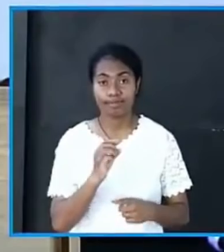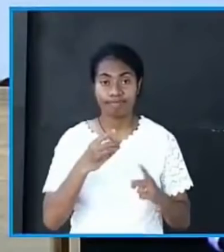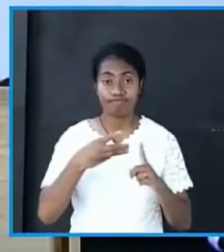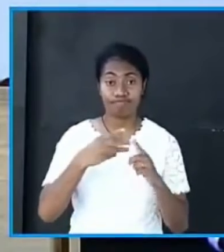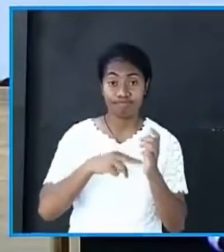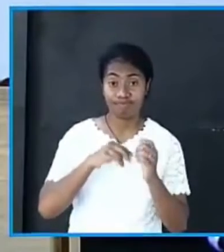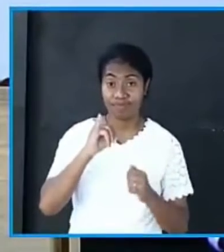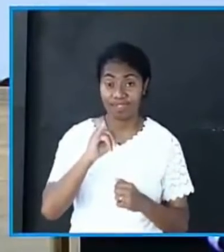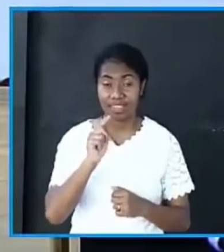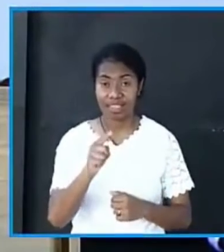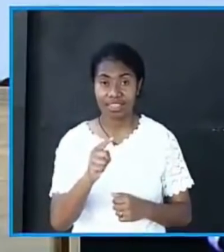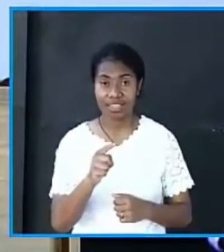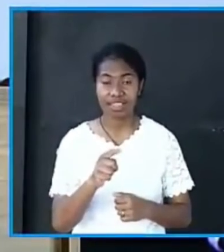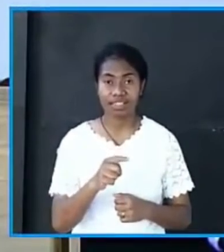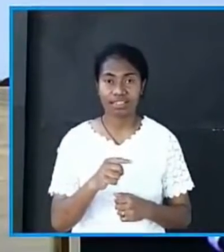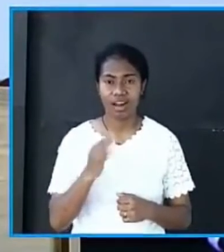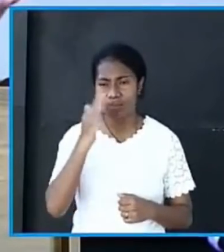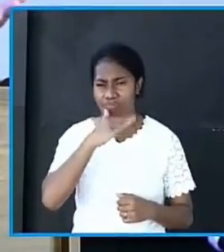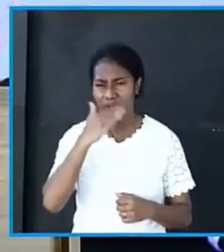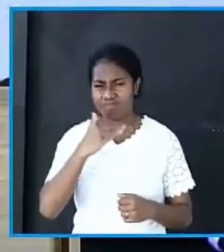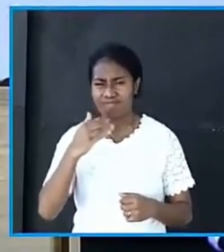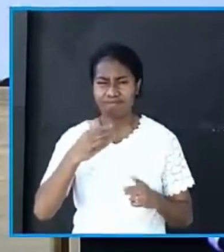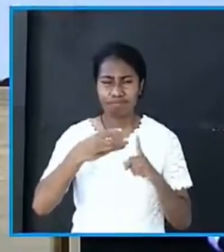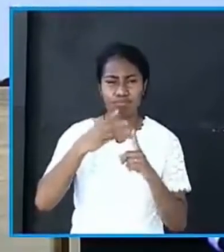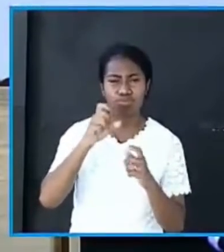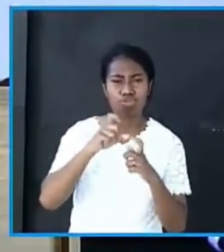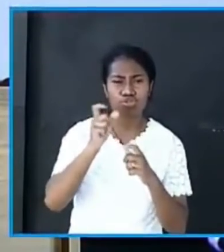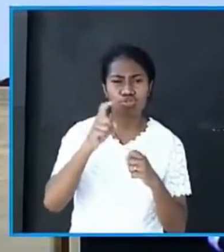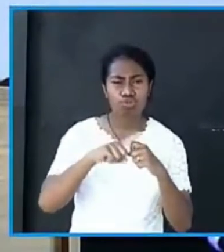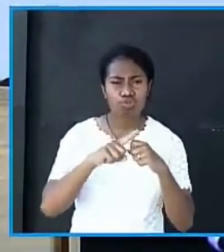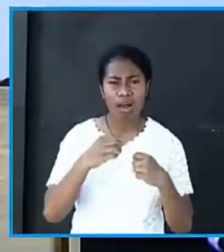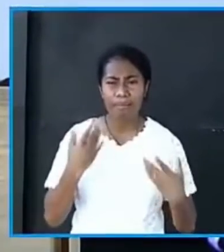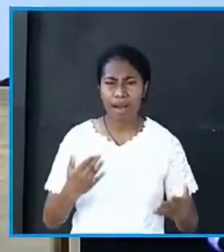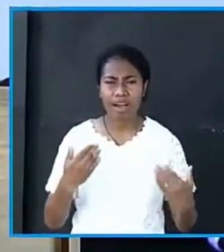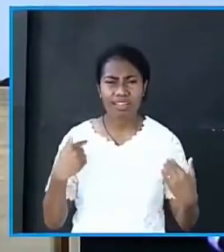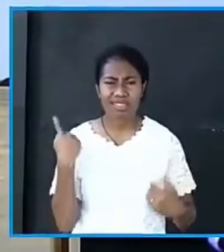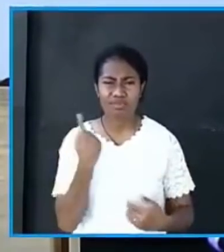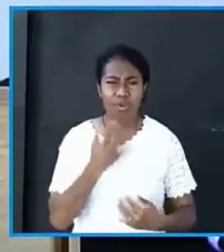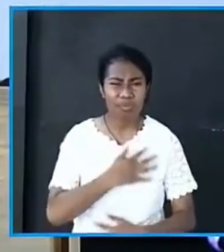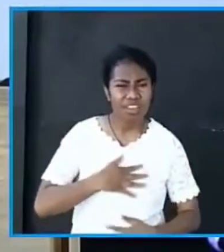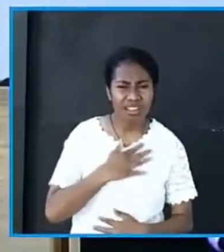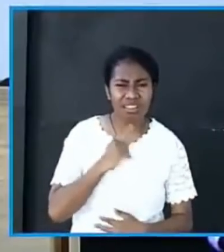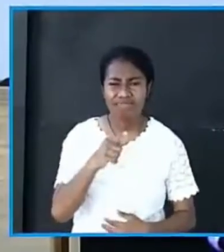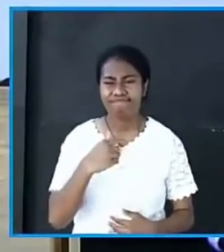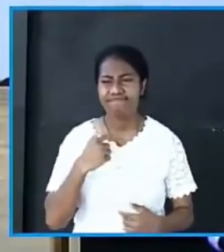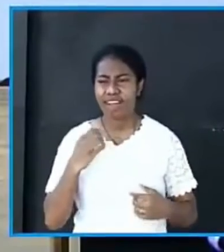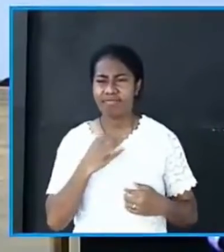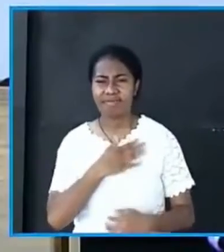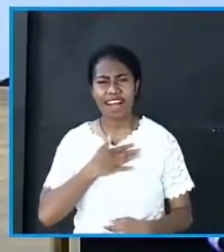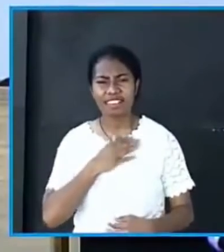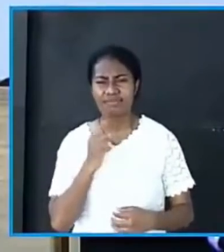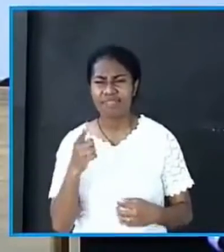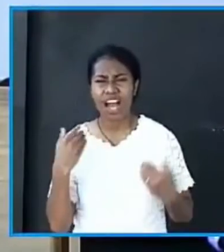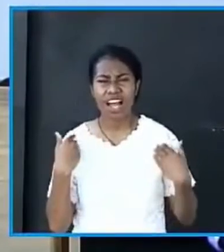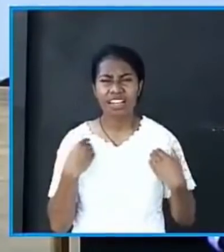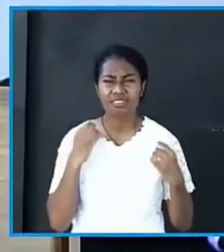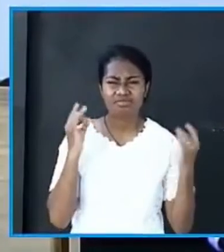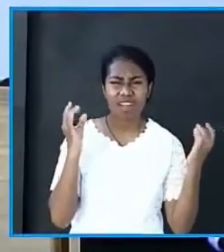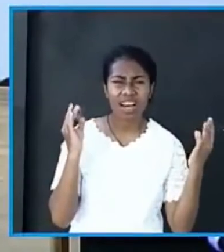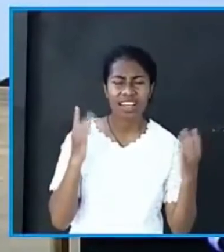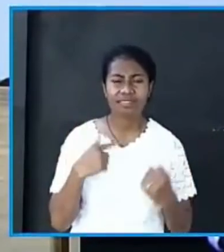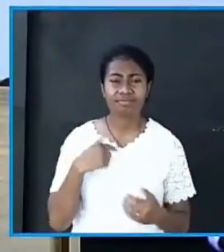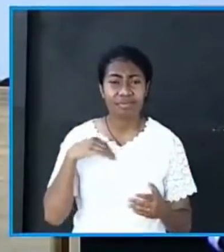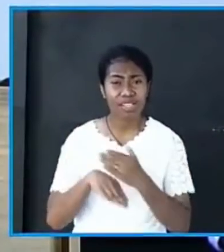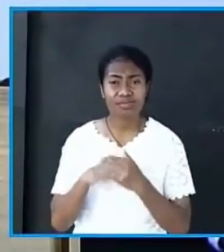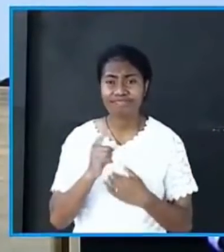mulutnya selalu terbuka Lalu ada bau busuk maka binatang lain itu merasa ada sesuatu yang menarik di sana masuk begitu maksudnya tertutup